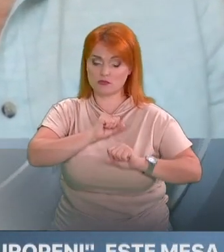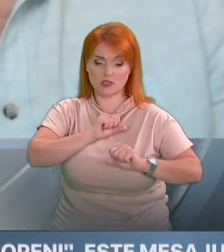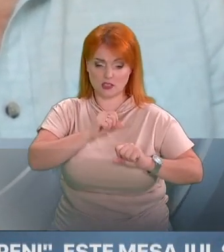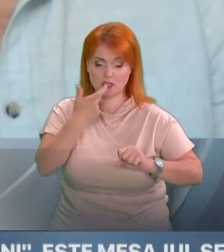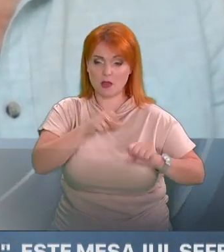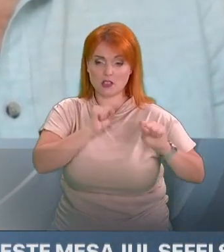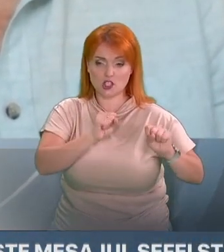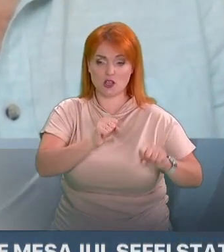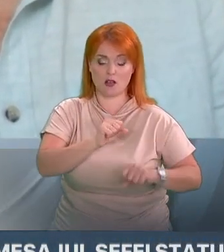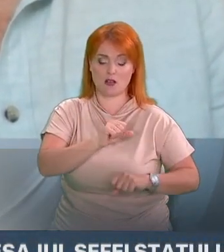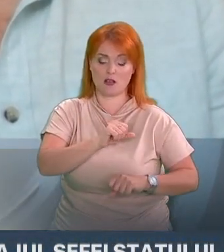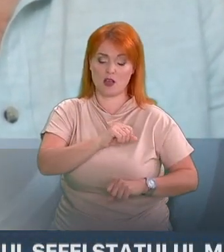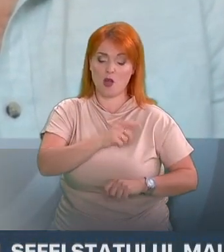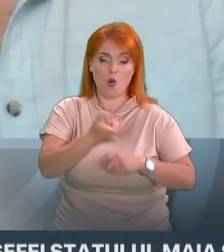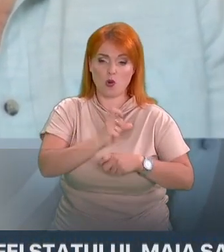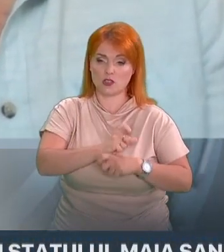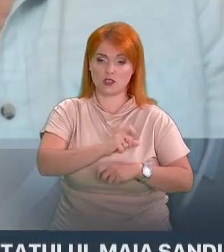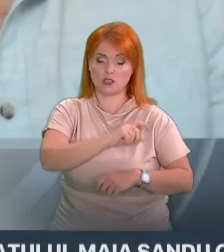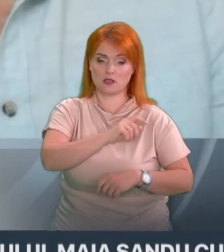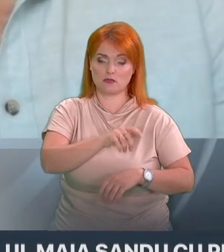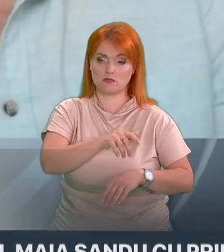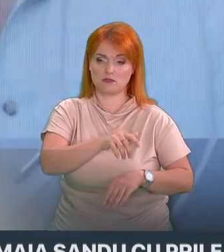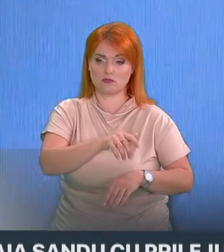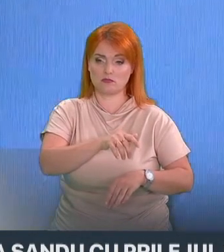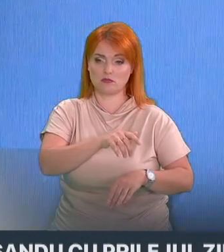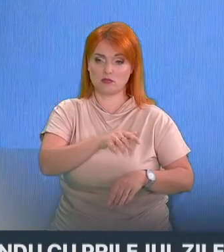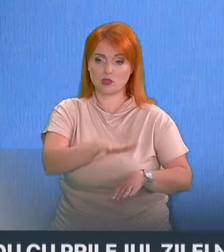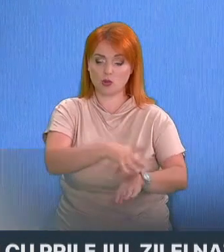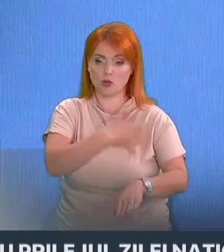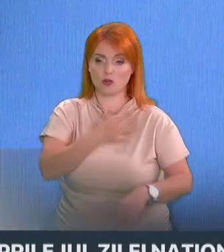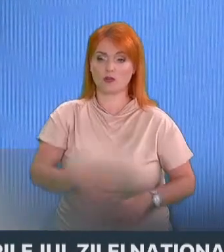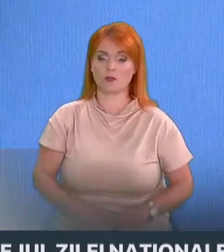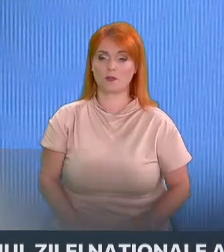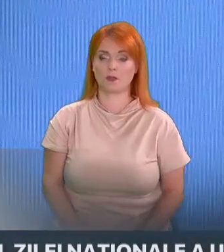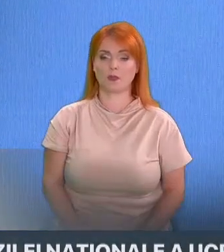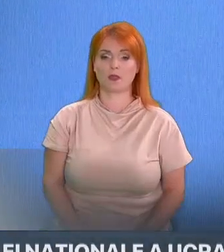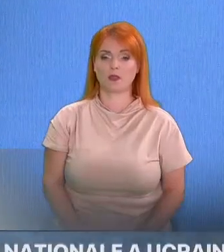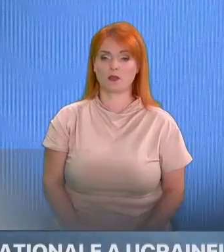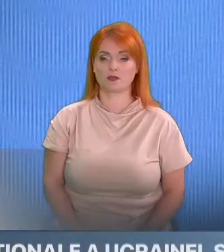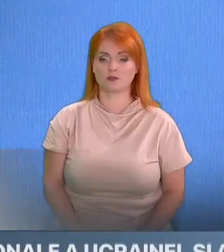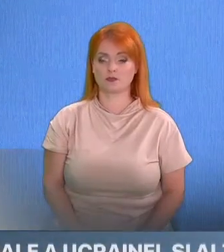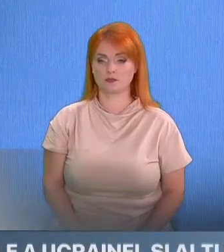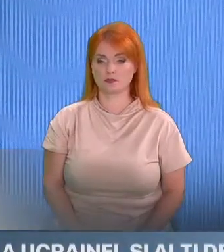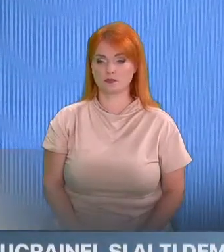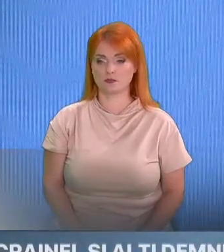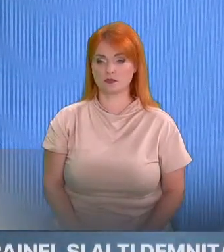al celui de-al doilea război mondial. A venit rândul celor trei state baltice.